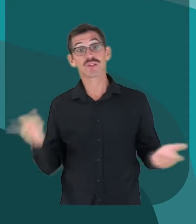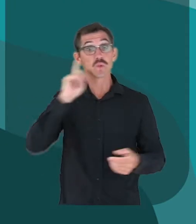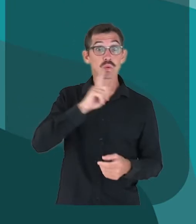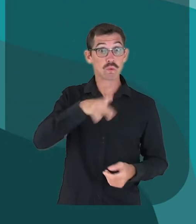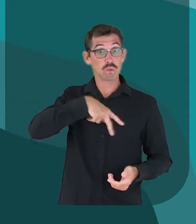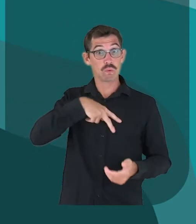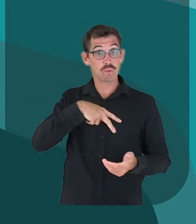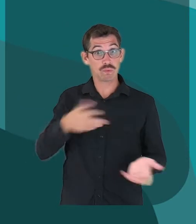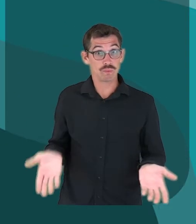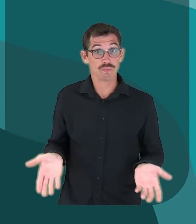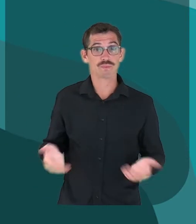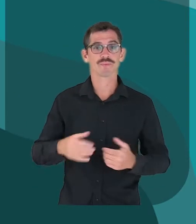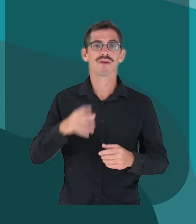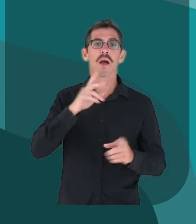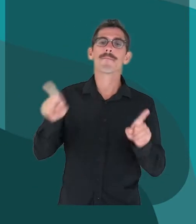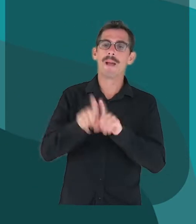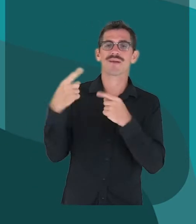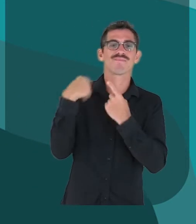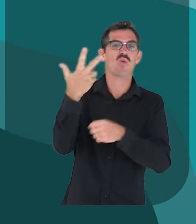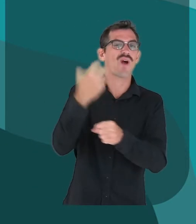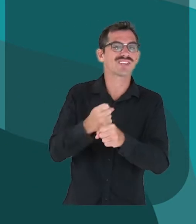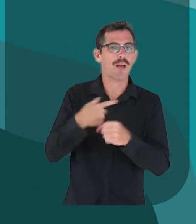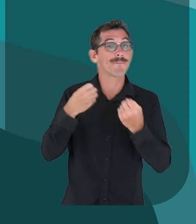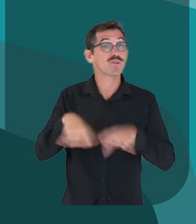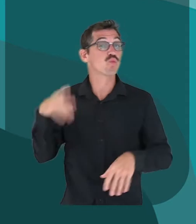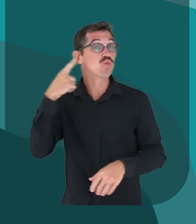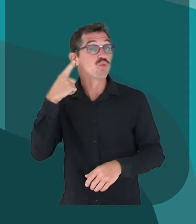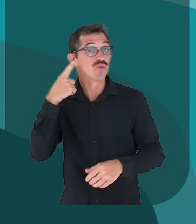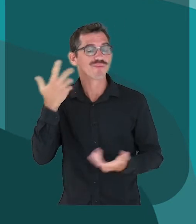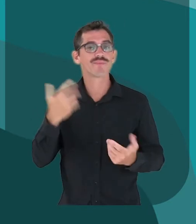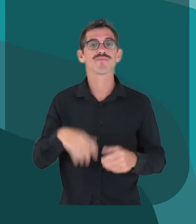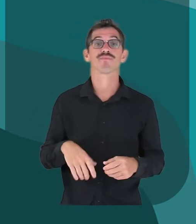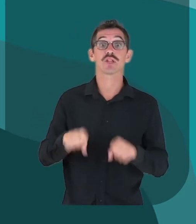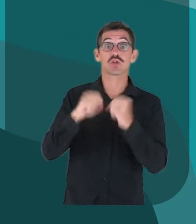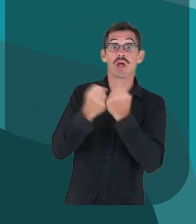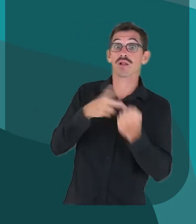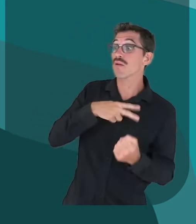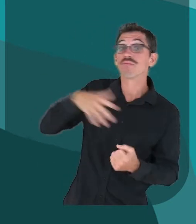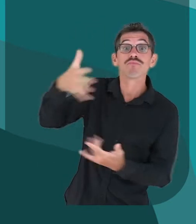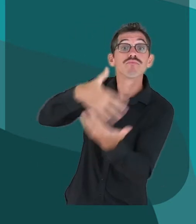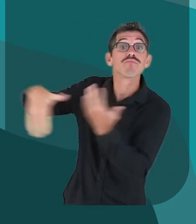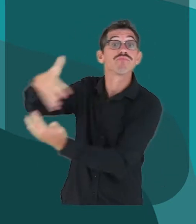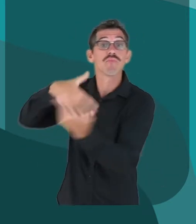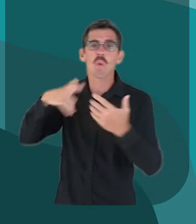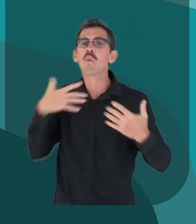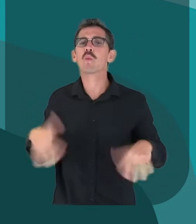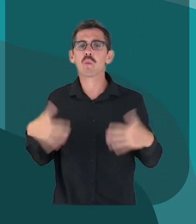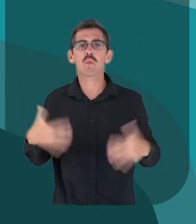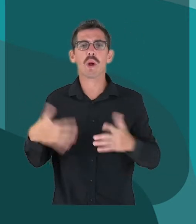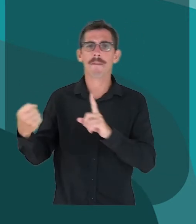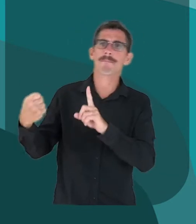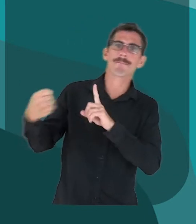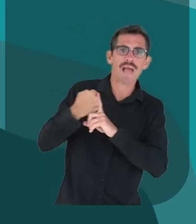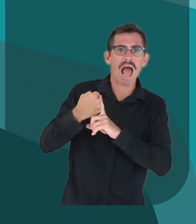En fait, ma surdité, ça fait quand même 3 ans que j'avais une perte auditive dans mes cercles sociaux. C'est quelque chose